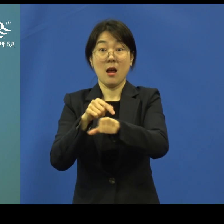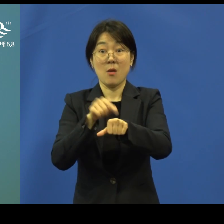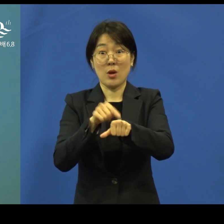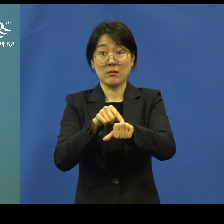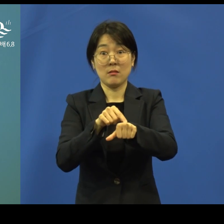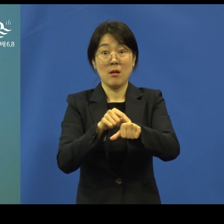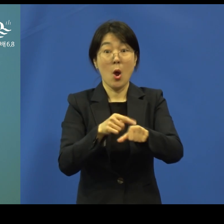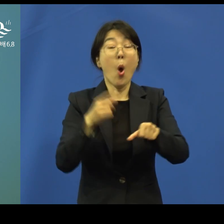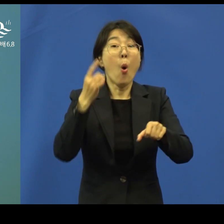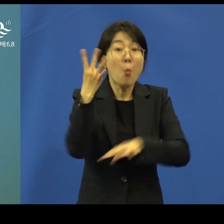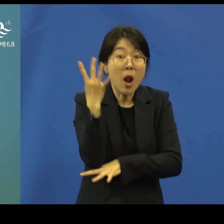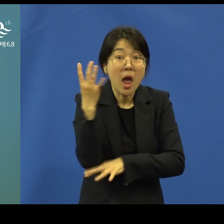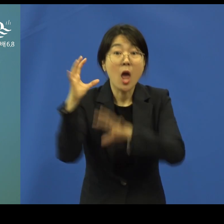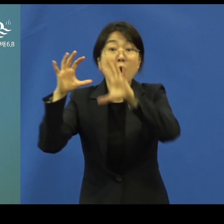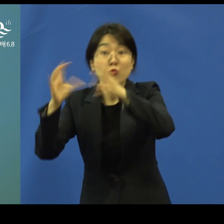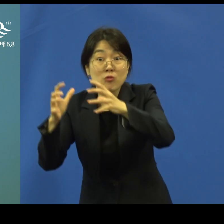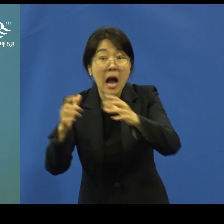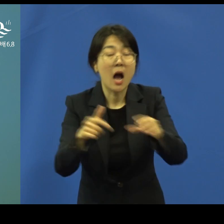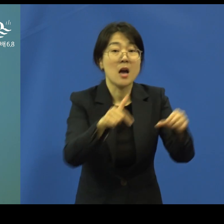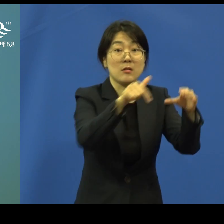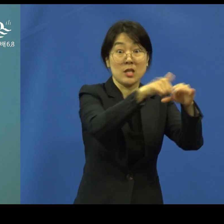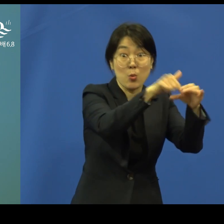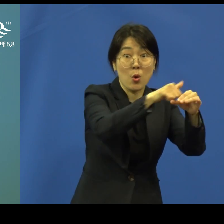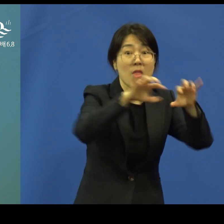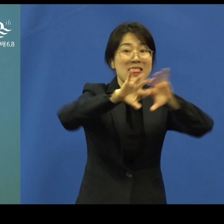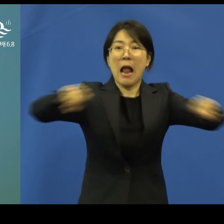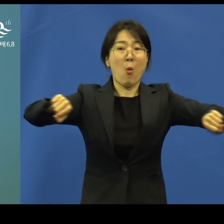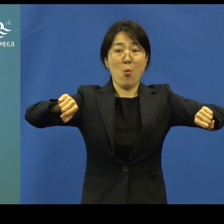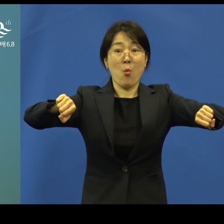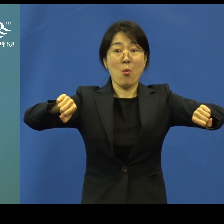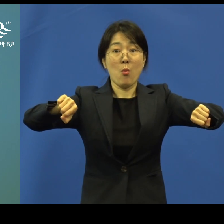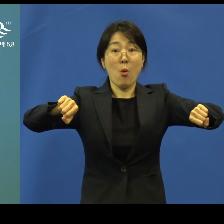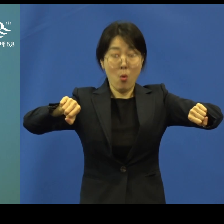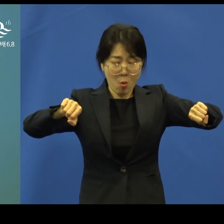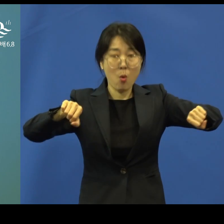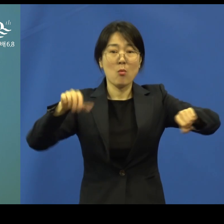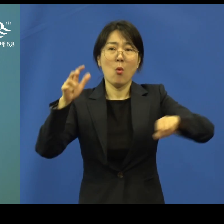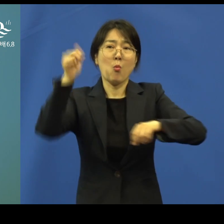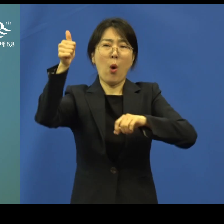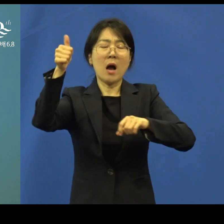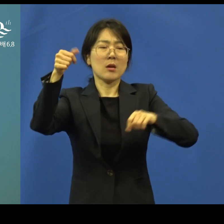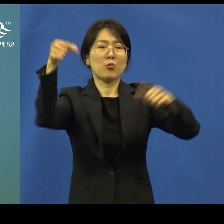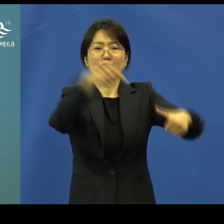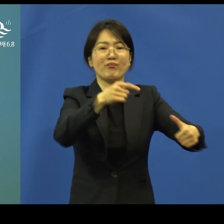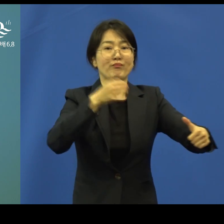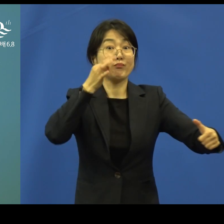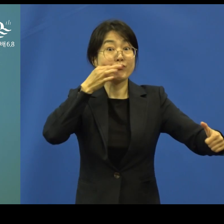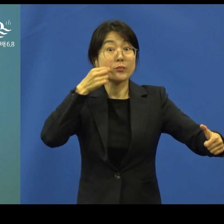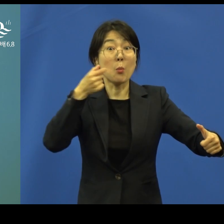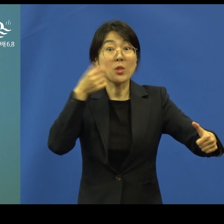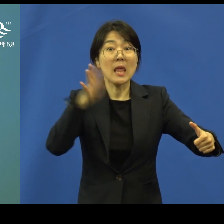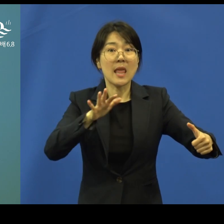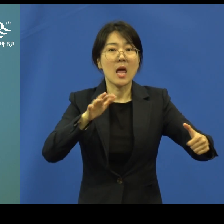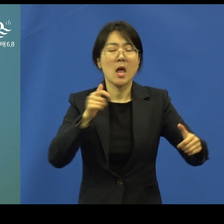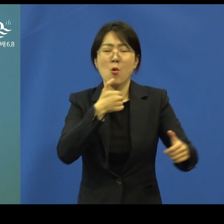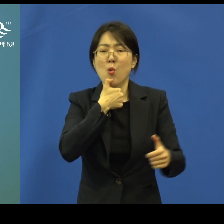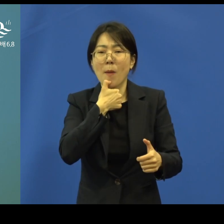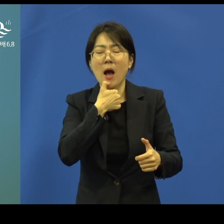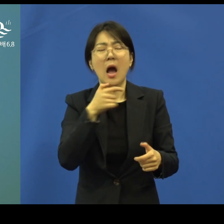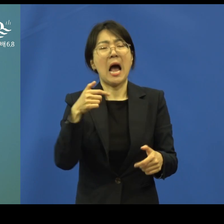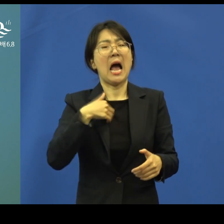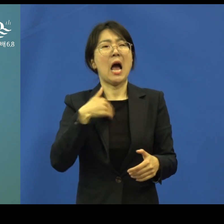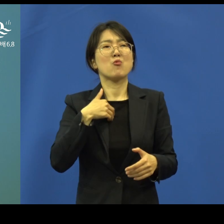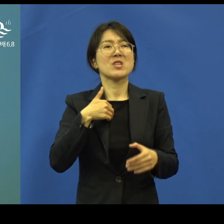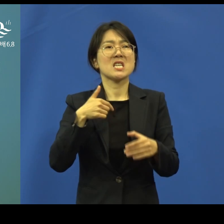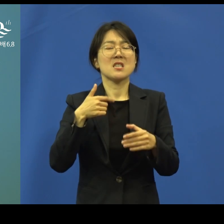기독교로서는 변질이 찾아온 가속도가 붙은 것이죠. 그래서 황제들도 그 이후에는 이 기독교라고는